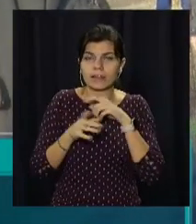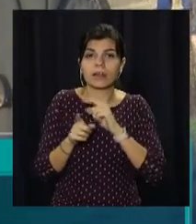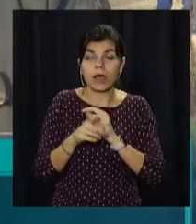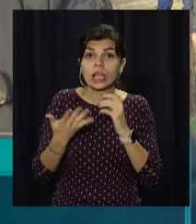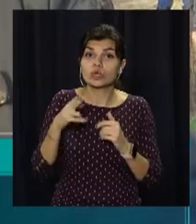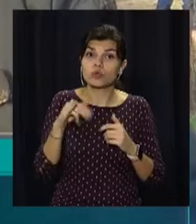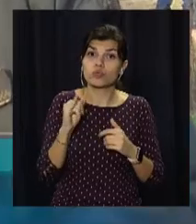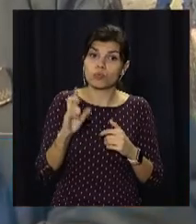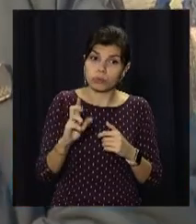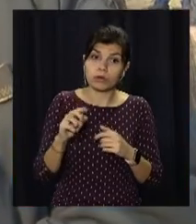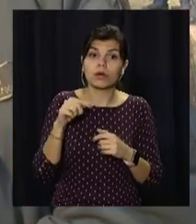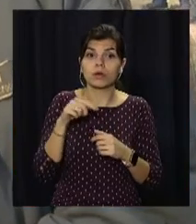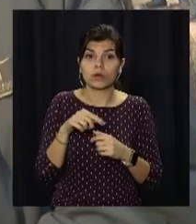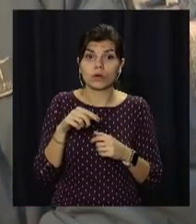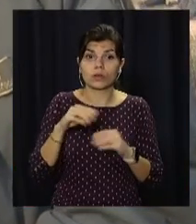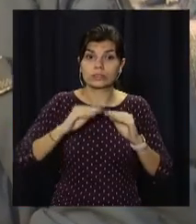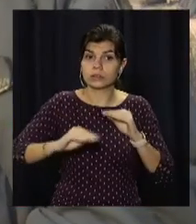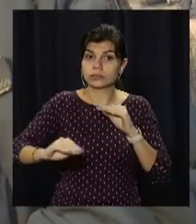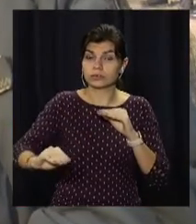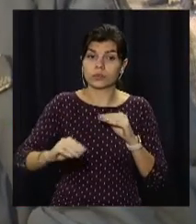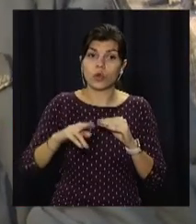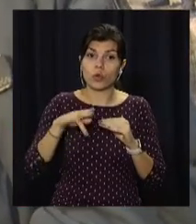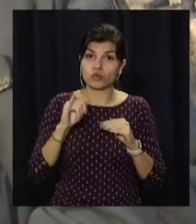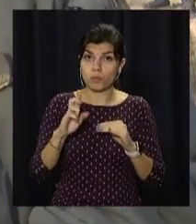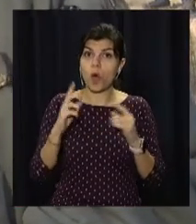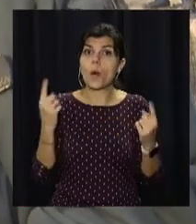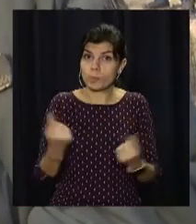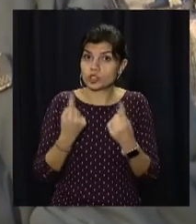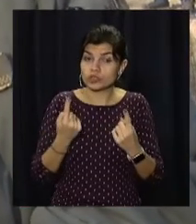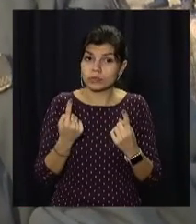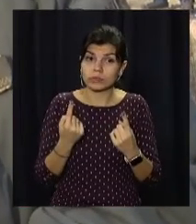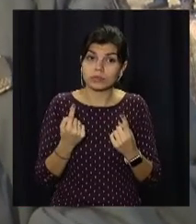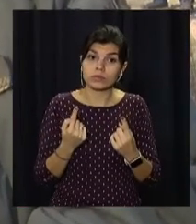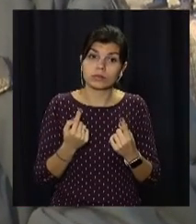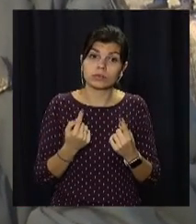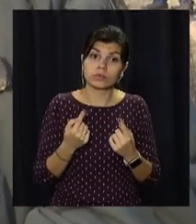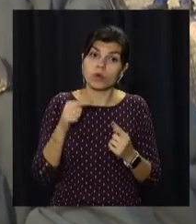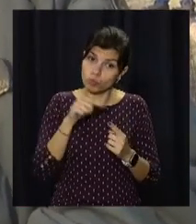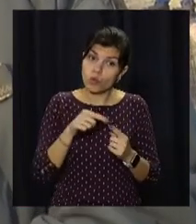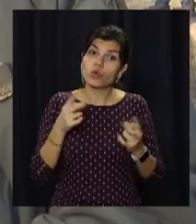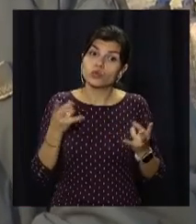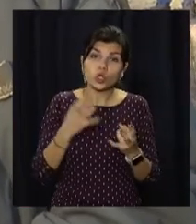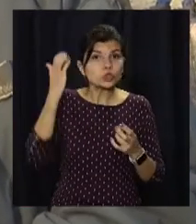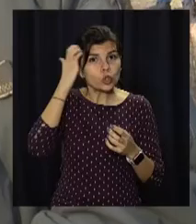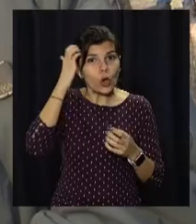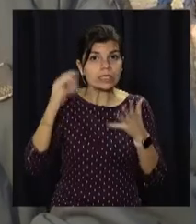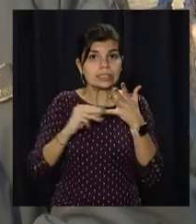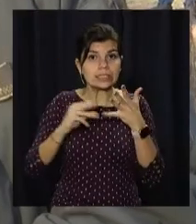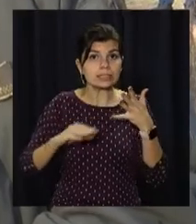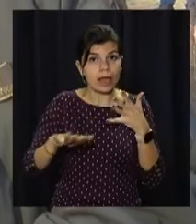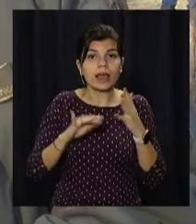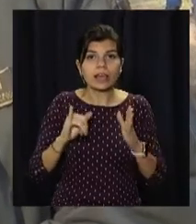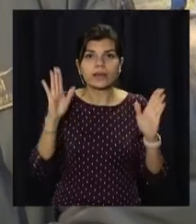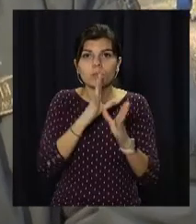дуб, дубове насаждення, як дуб обикновений, йому потрібно чорнозьом, и